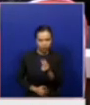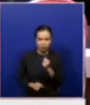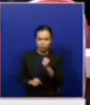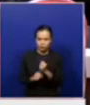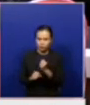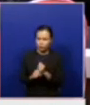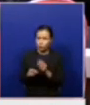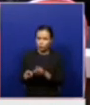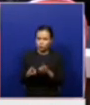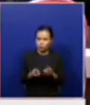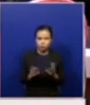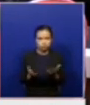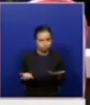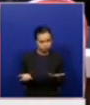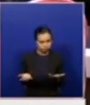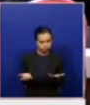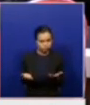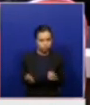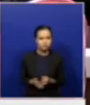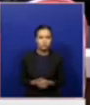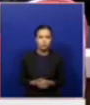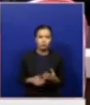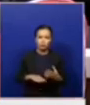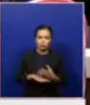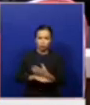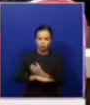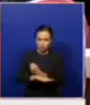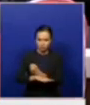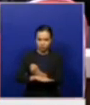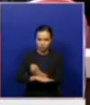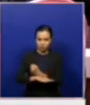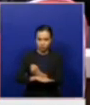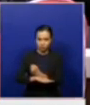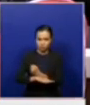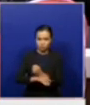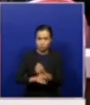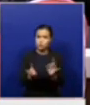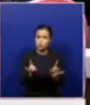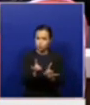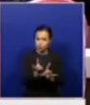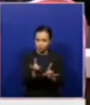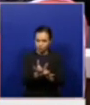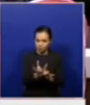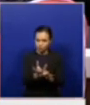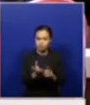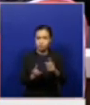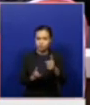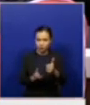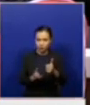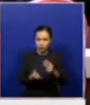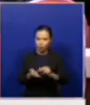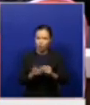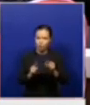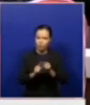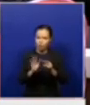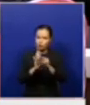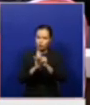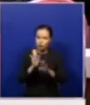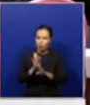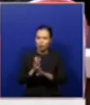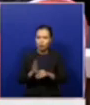รการเมืองถึงจะมีเสถียรภาพไม่ใช่ใช้นโยบายชิมช็อ